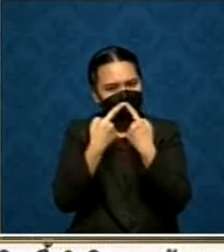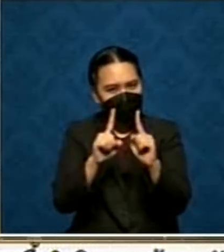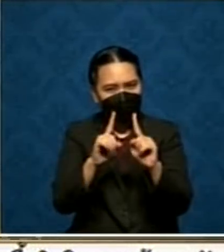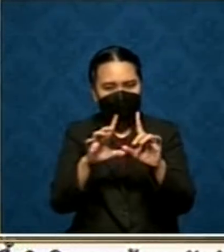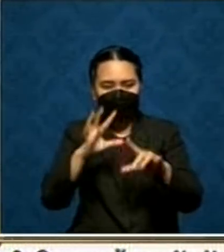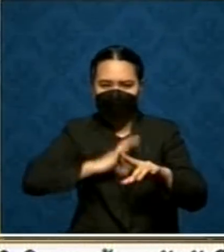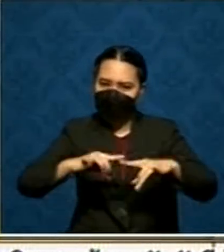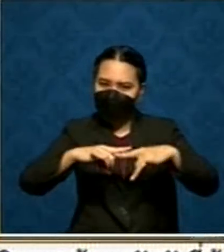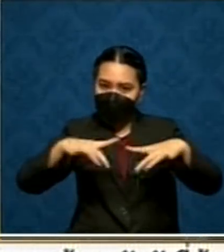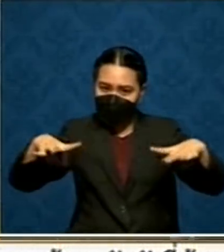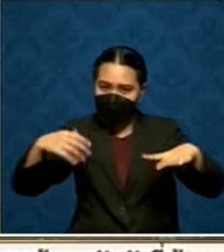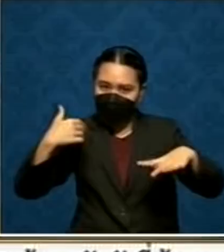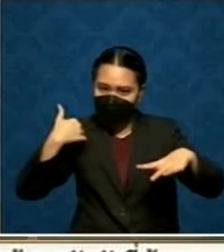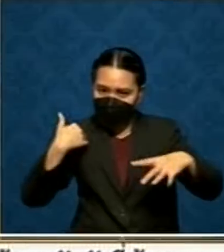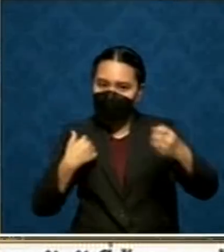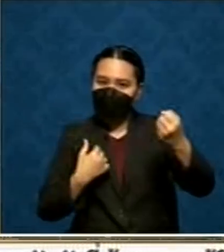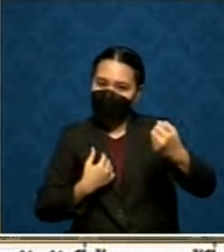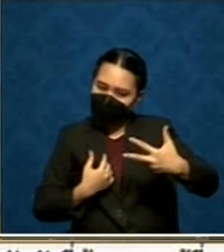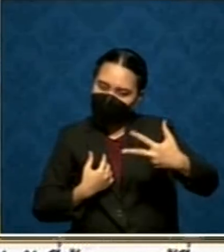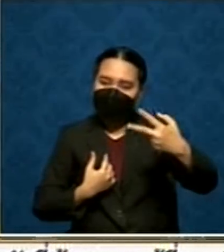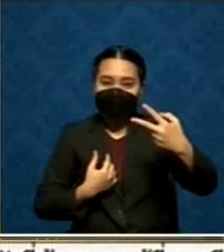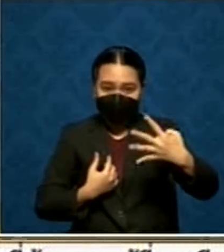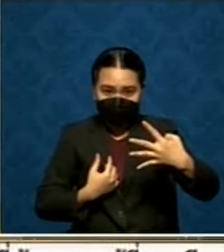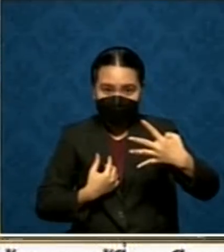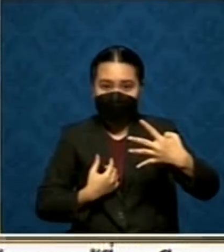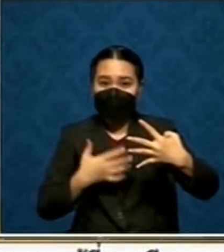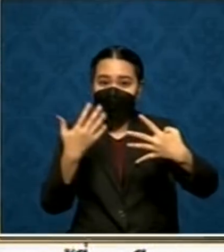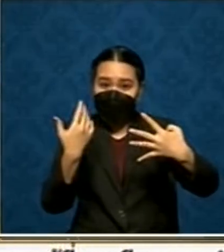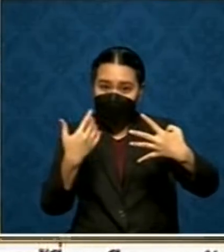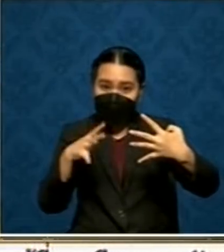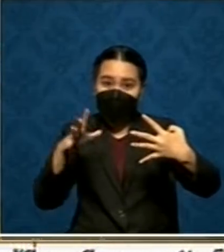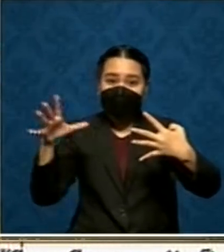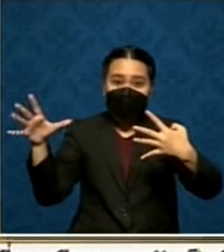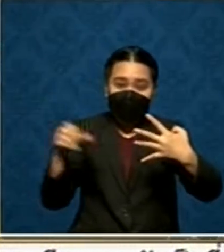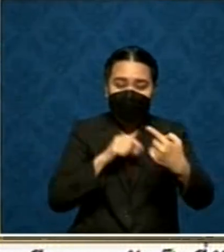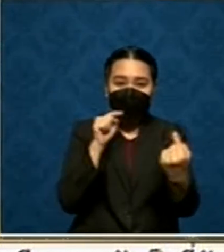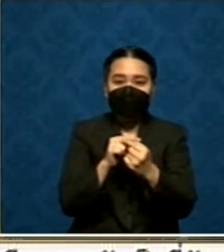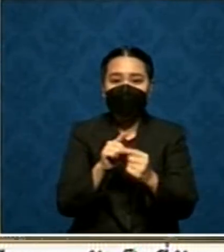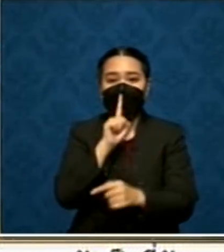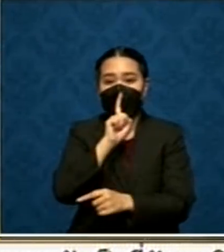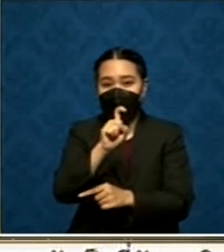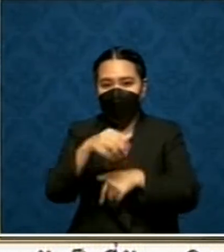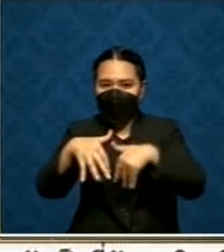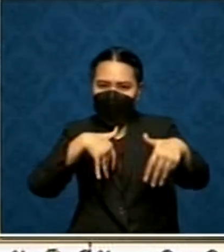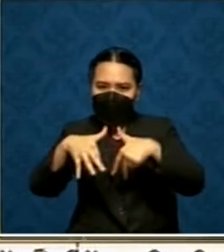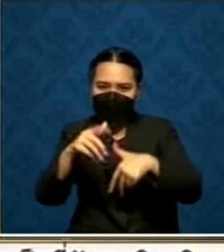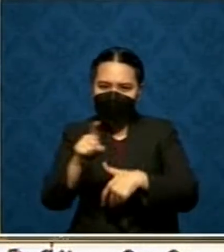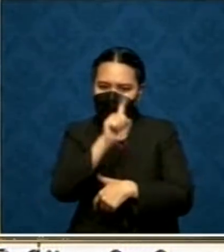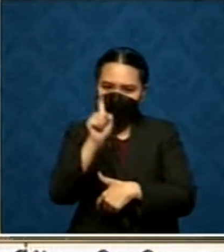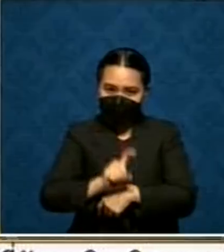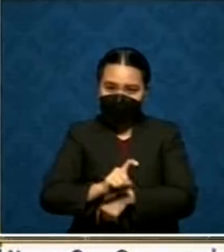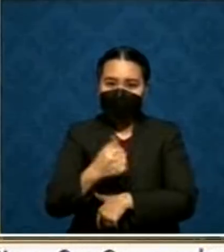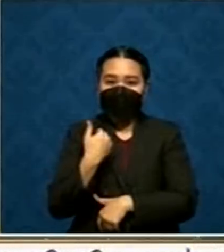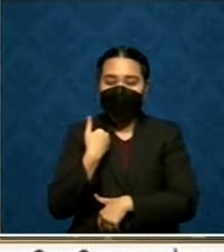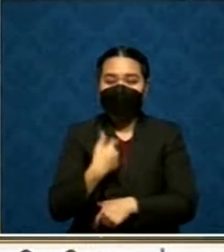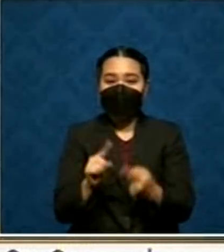อยู่อย่น้อยสามสีประการนำมาซึงคำถามในวงกว้างของสังคมดันี้ครับประการณที่หนึ่